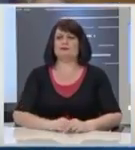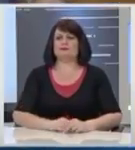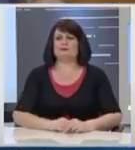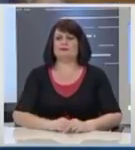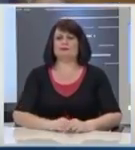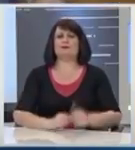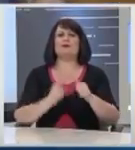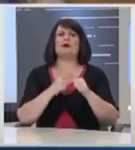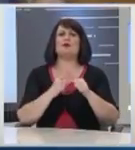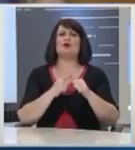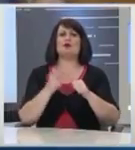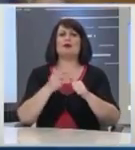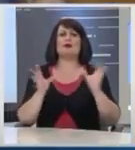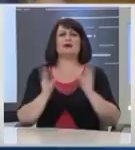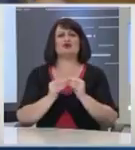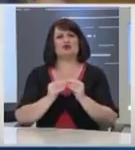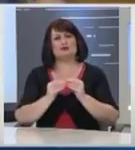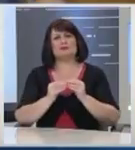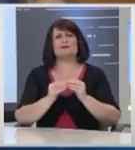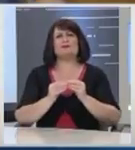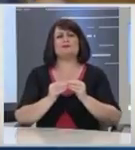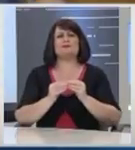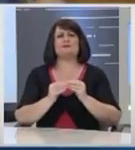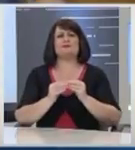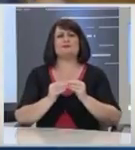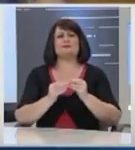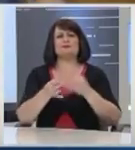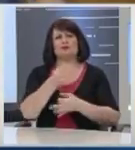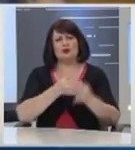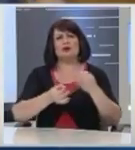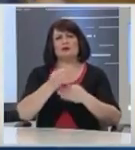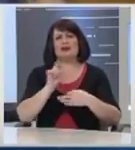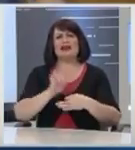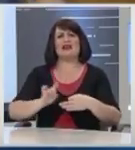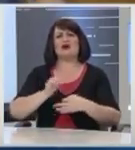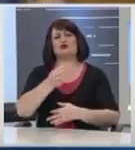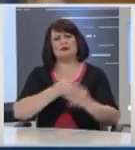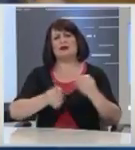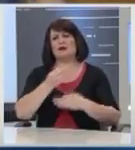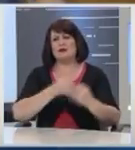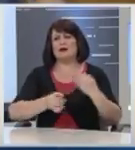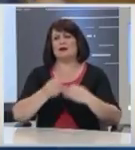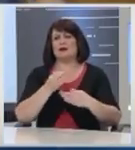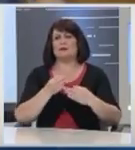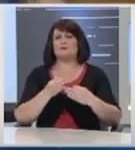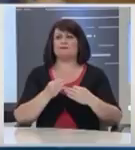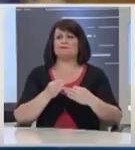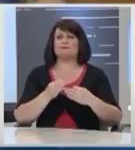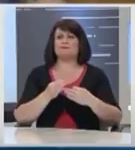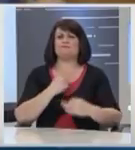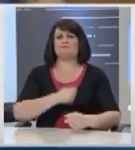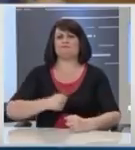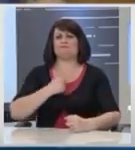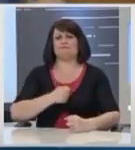Το πρώτο έχει να κάνει με την αναφορά, τη διαρκή αναφορά του κ. Μητσοτάκη σε μια πολύ δυσάρεστη